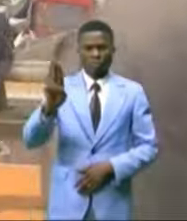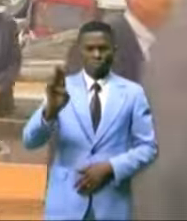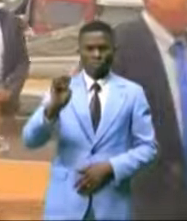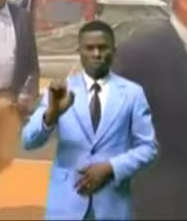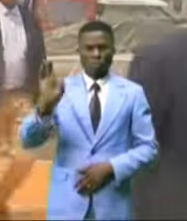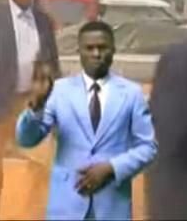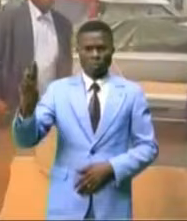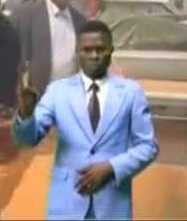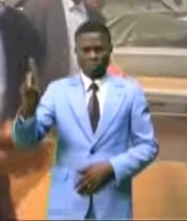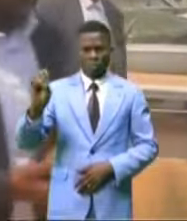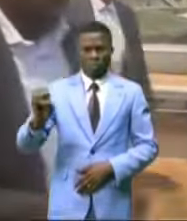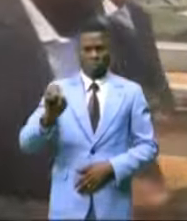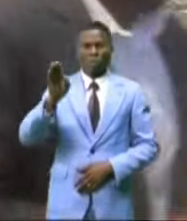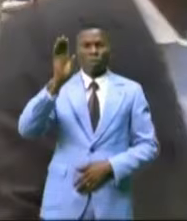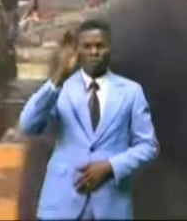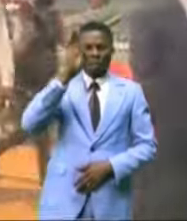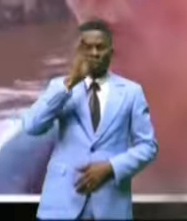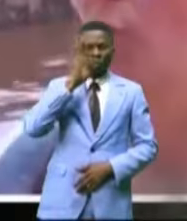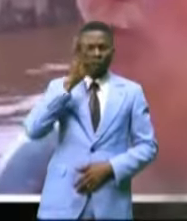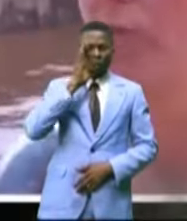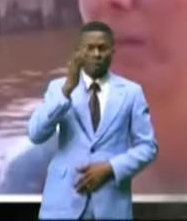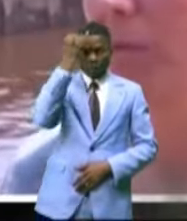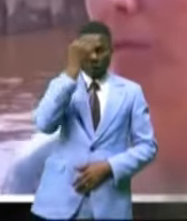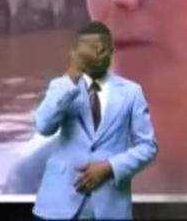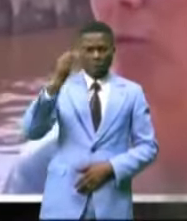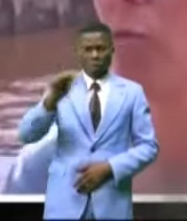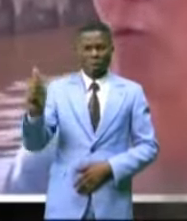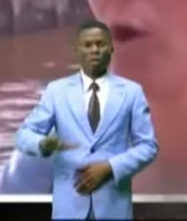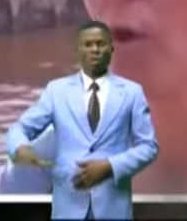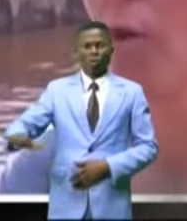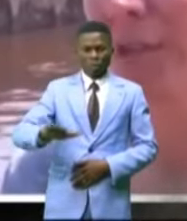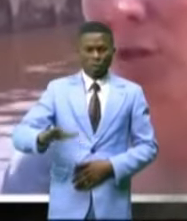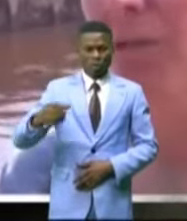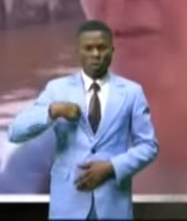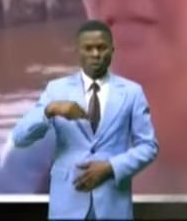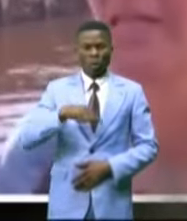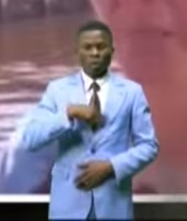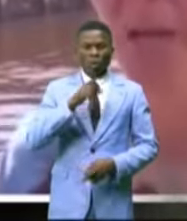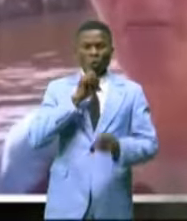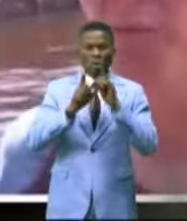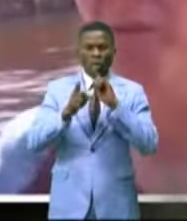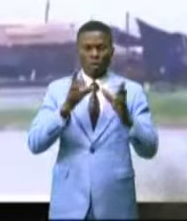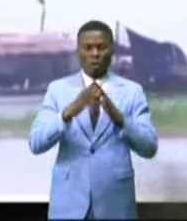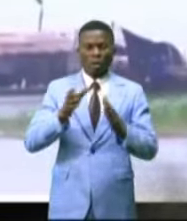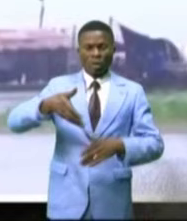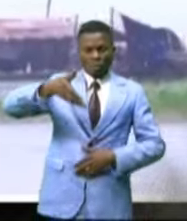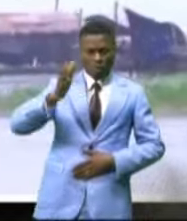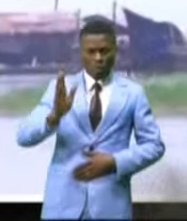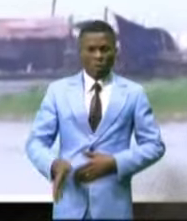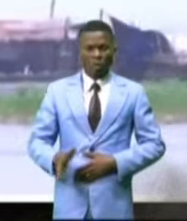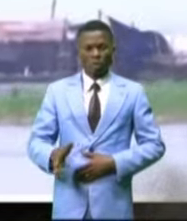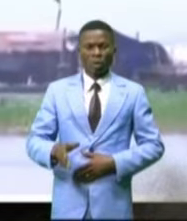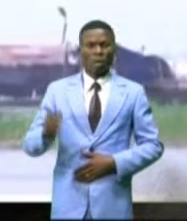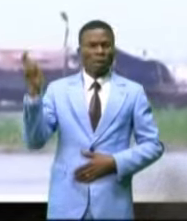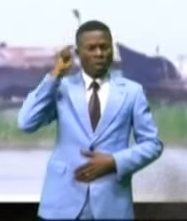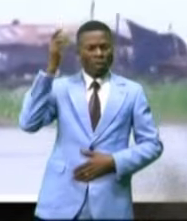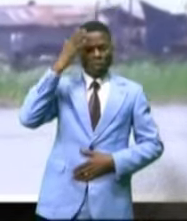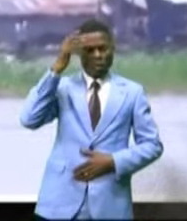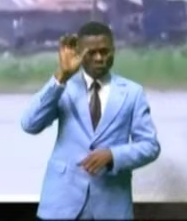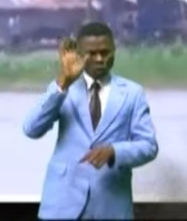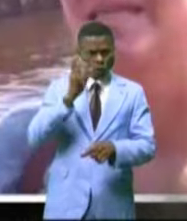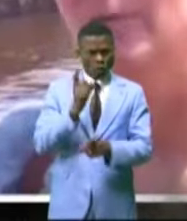l'Italie et autres il est très important de se rendre compte et donc on a eu un échange avec des experts des professeurs qui connaissent très très bien la